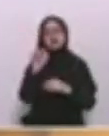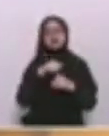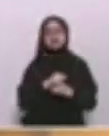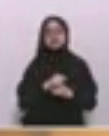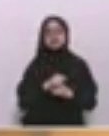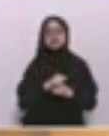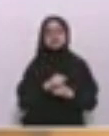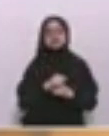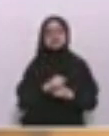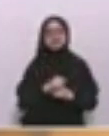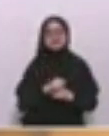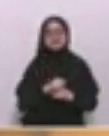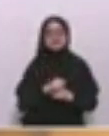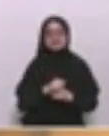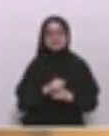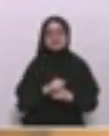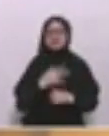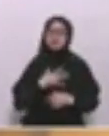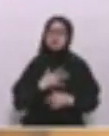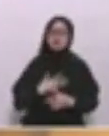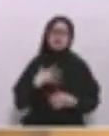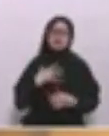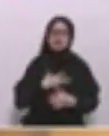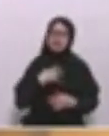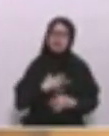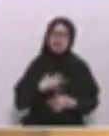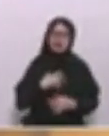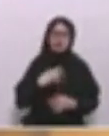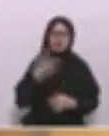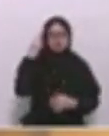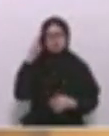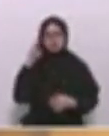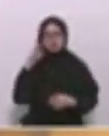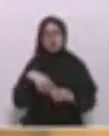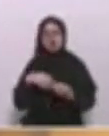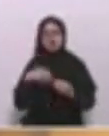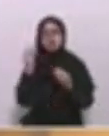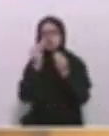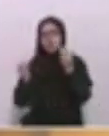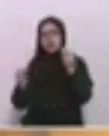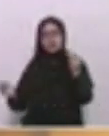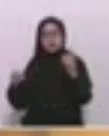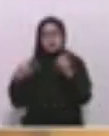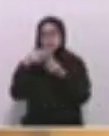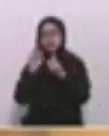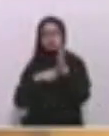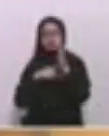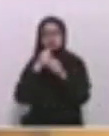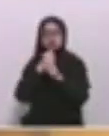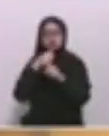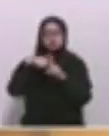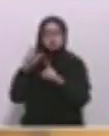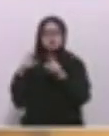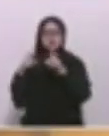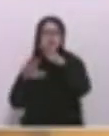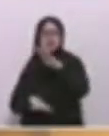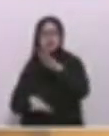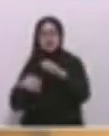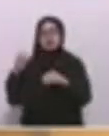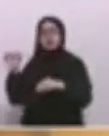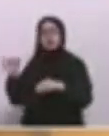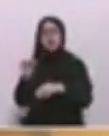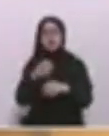kita tergugah sebenarnya kita punya hati kita punya saudara-saudara kita di wilayah bungkus Selatan meni kepulauan